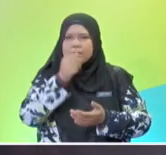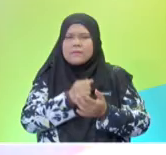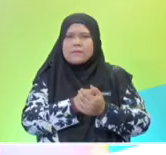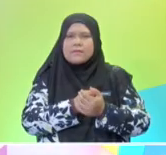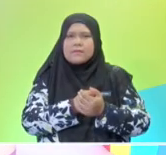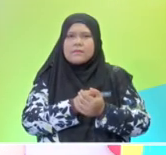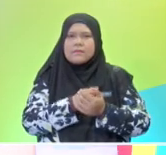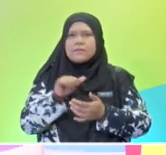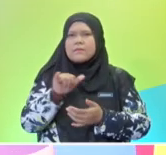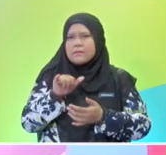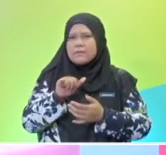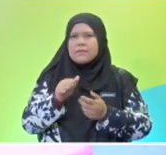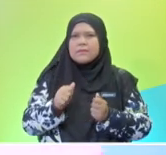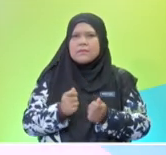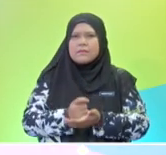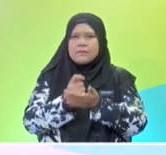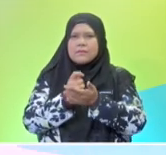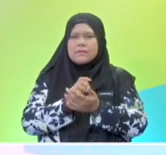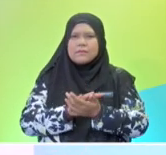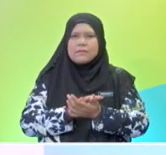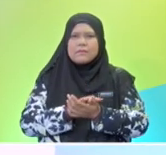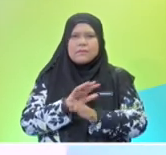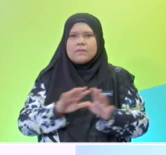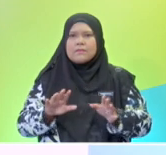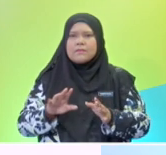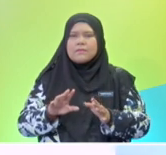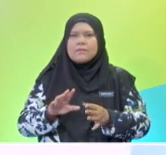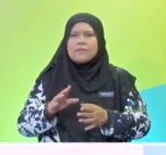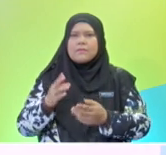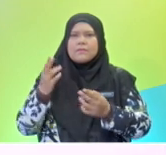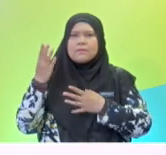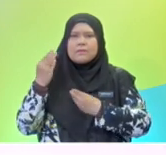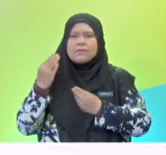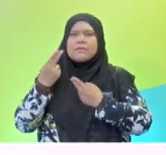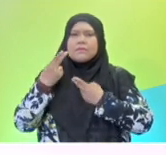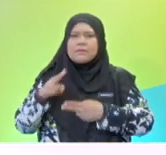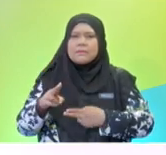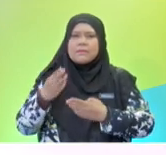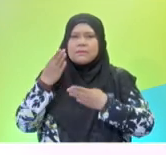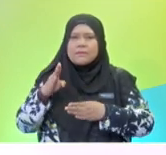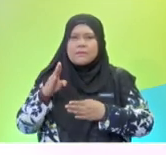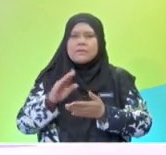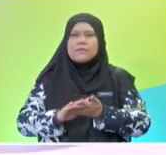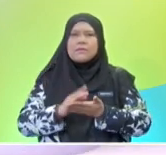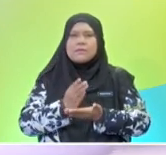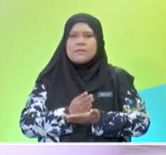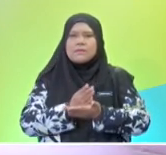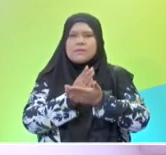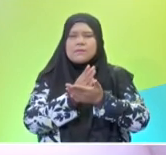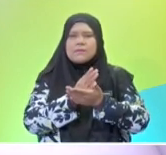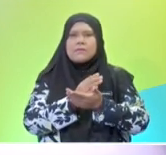kita tolong ibu bapa kita tapi tak mengharapkan apa-apa lagi balasan? Betul. Memberi bantuan